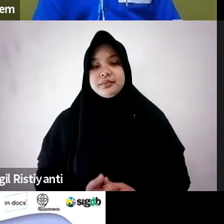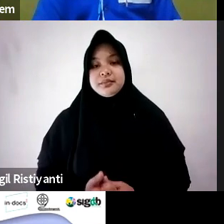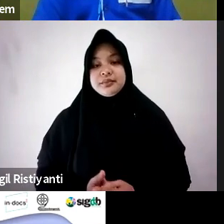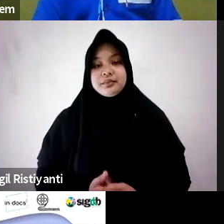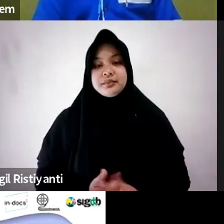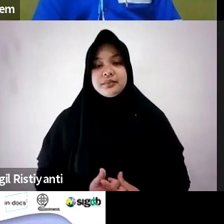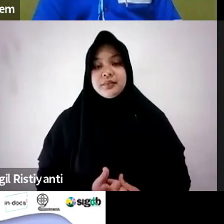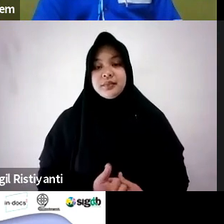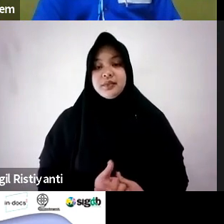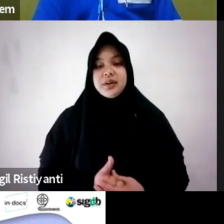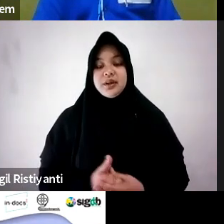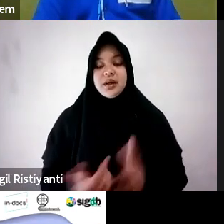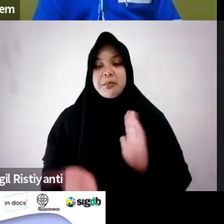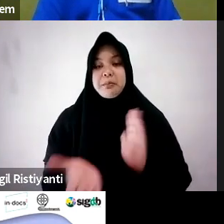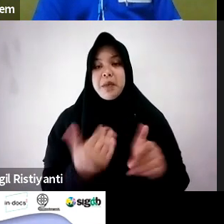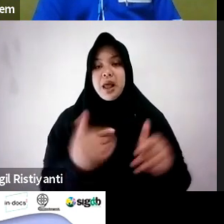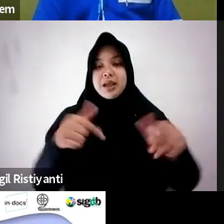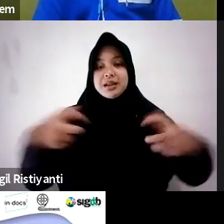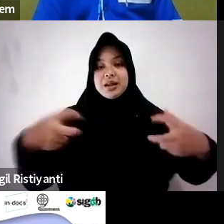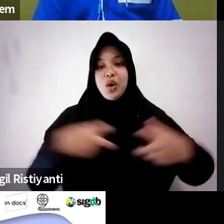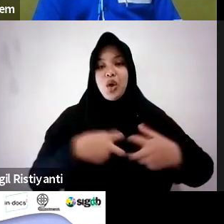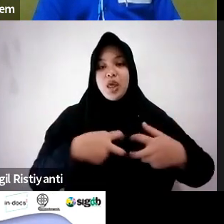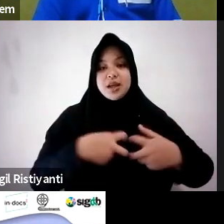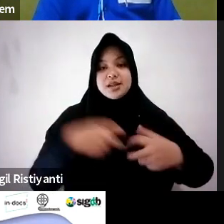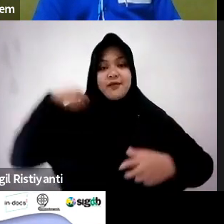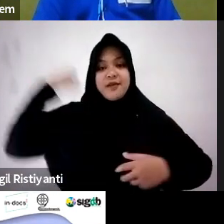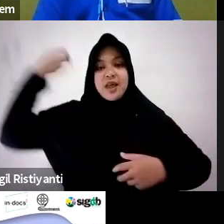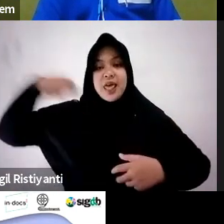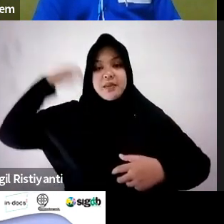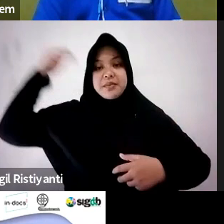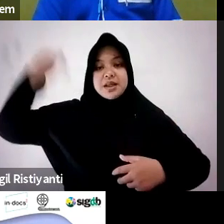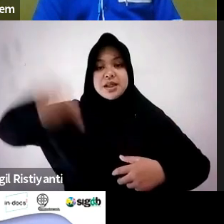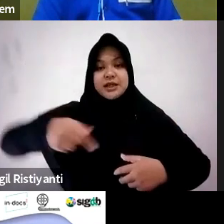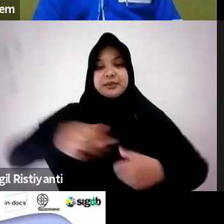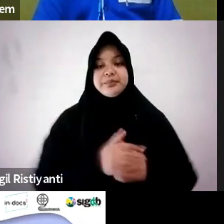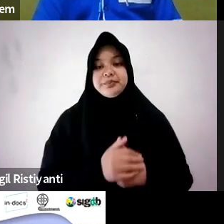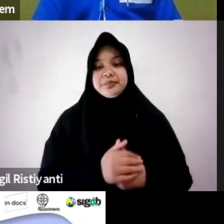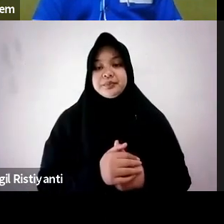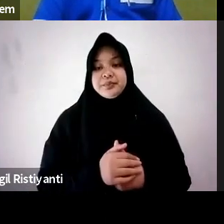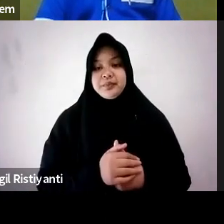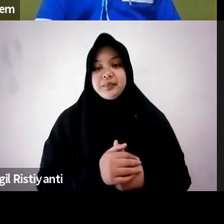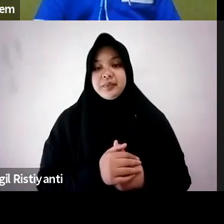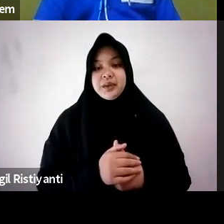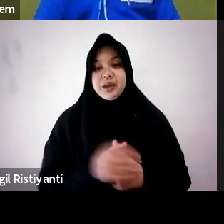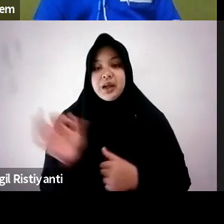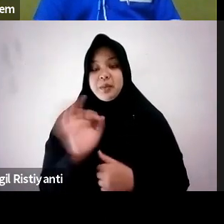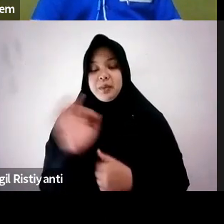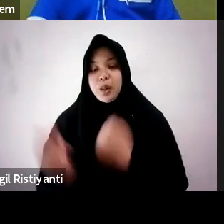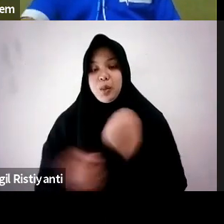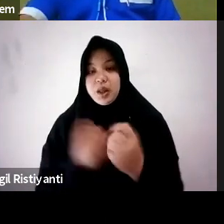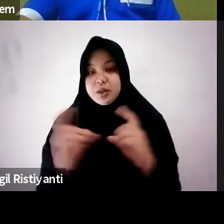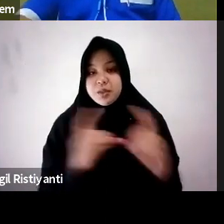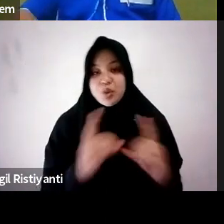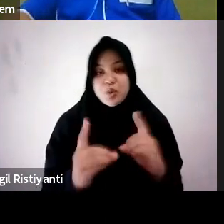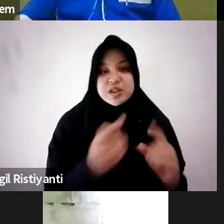kembali ke apa namanya konteks film ini saya rasa kemudian Nanti sebelum kita akan berdiskusi juga